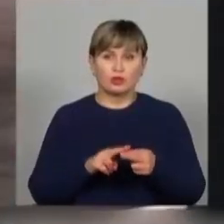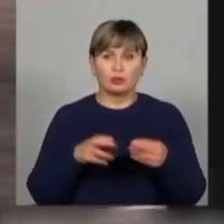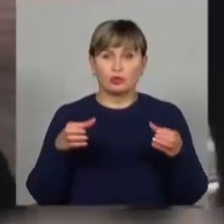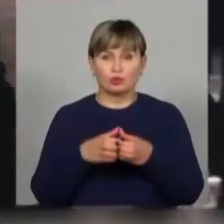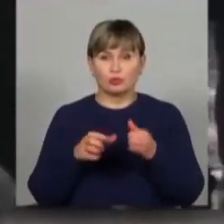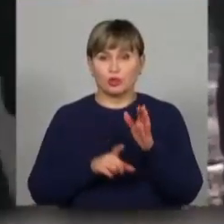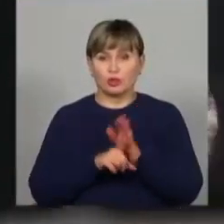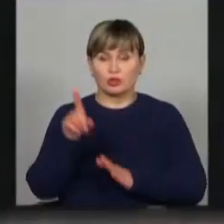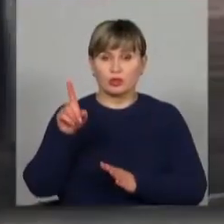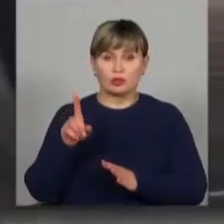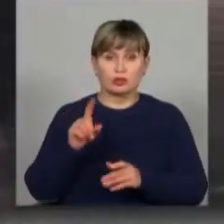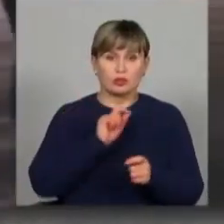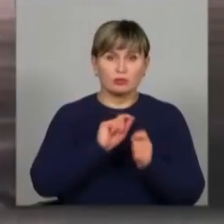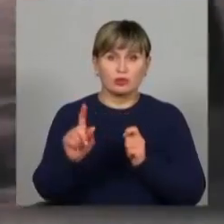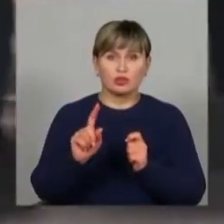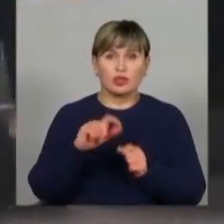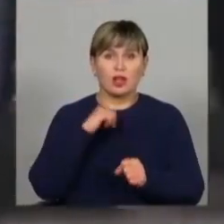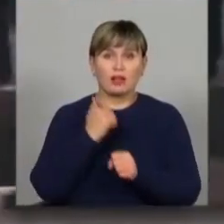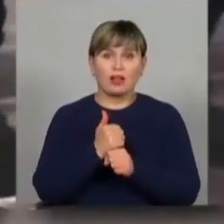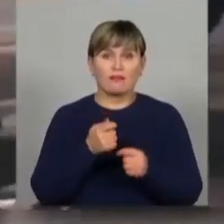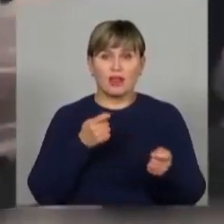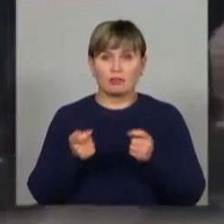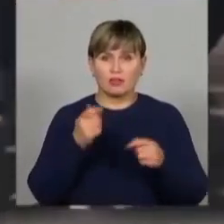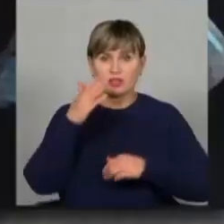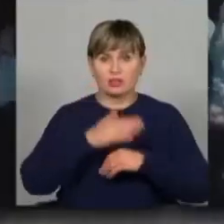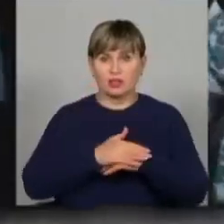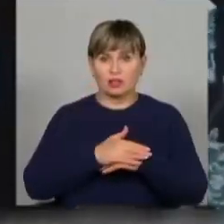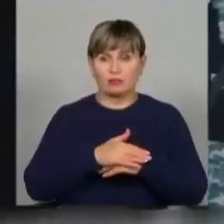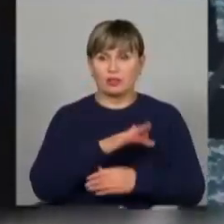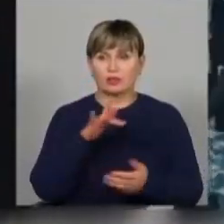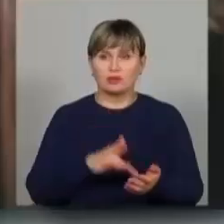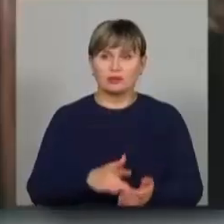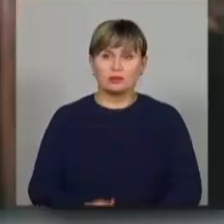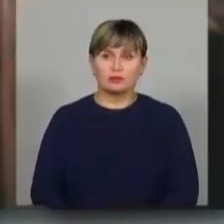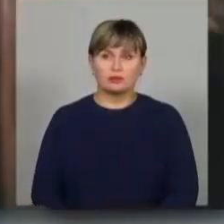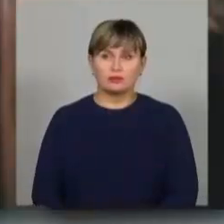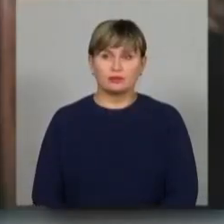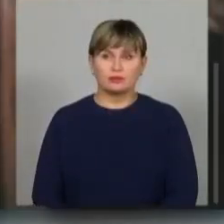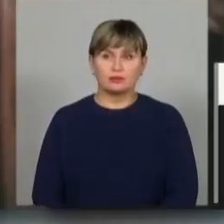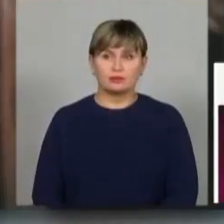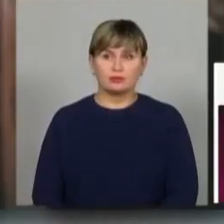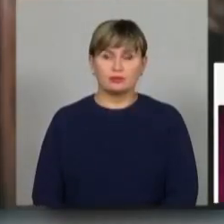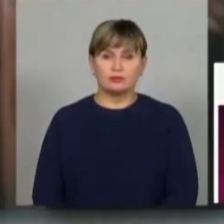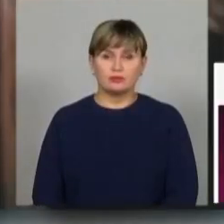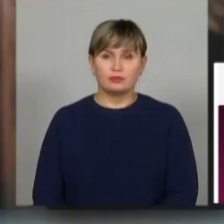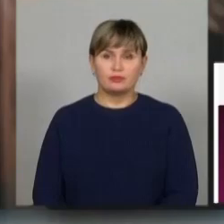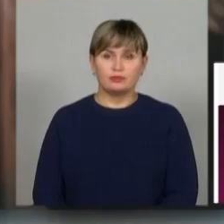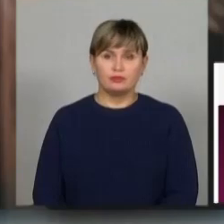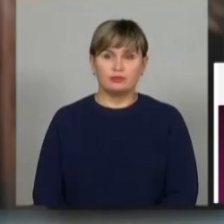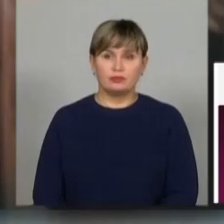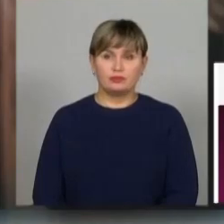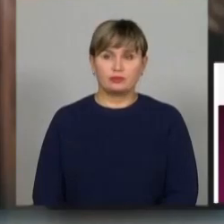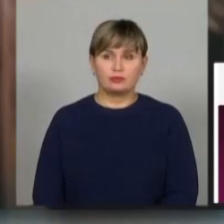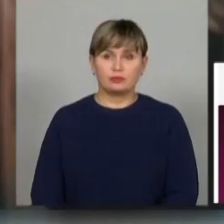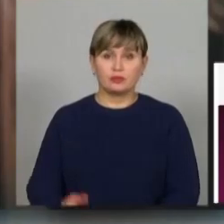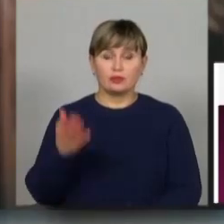начала методично поджигать главной административное здание города на одну суконным это